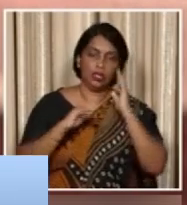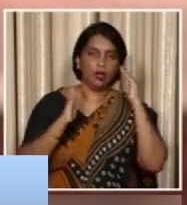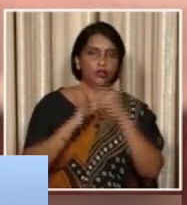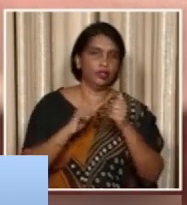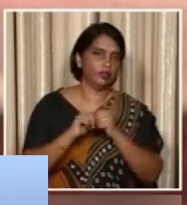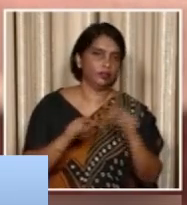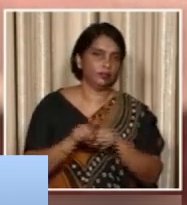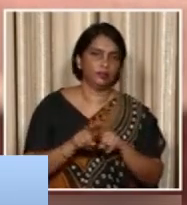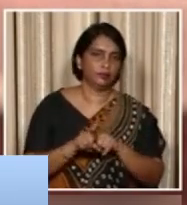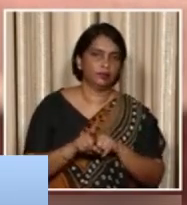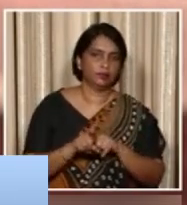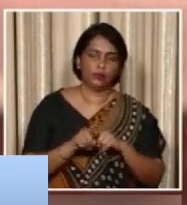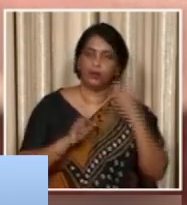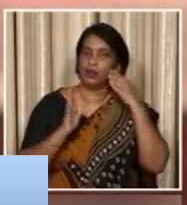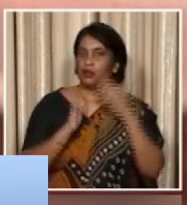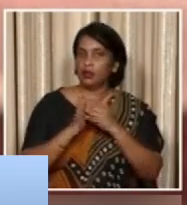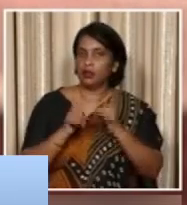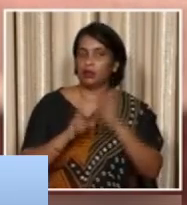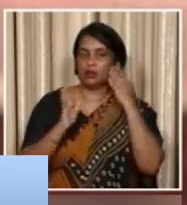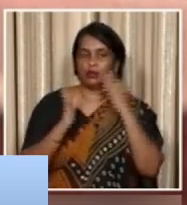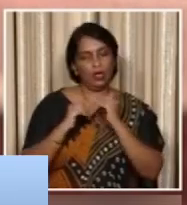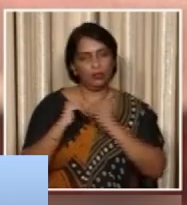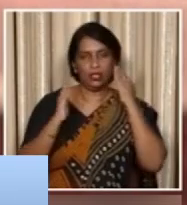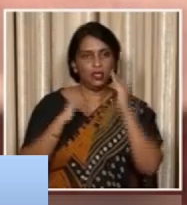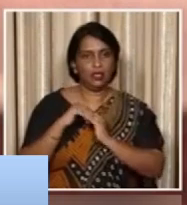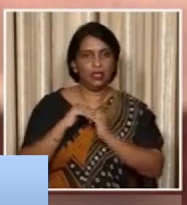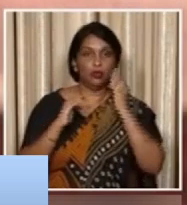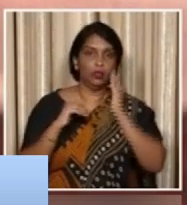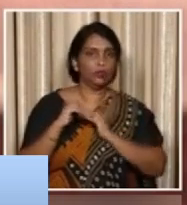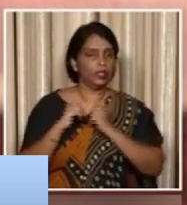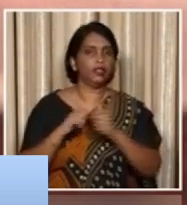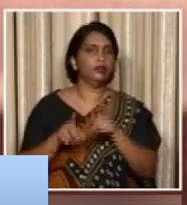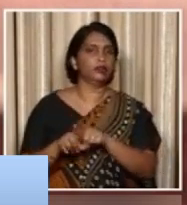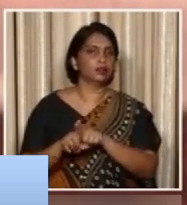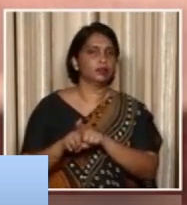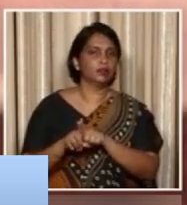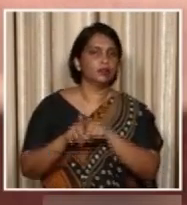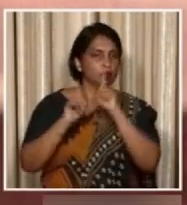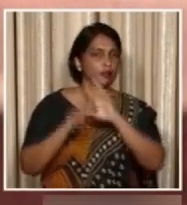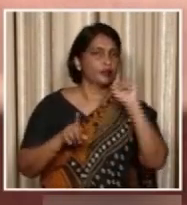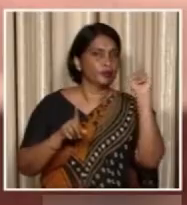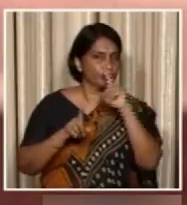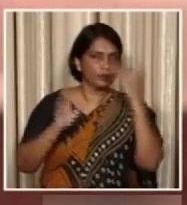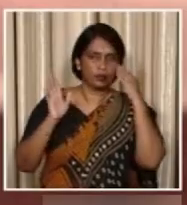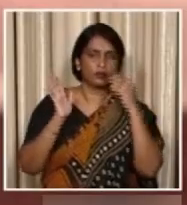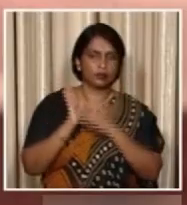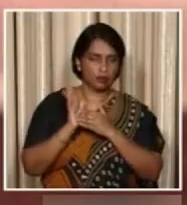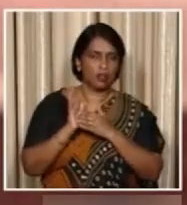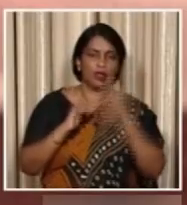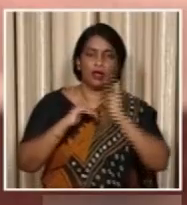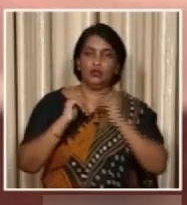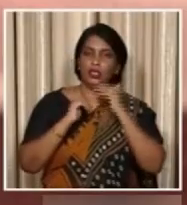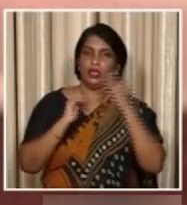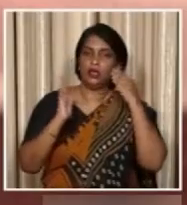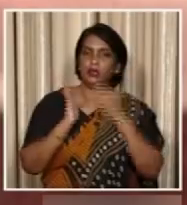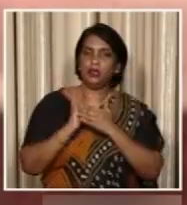අපි පාර්ලිමේන්තුවේ කතා කරාට මේක අපි හිතන තැනට එහාද ලෝකයේ රටවල් වල ගිහිල්ලා තියෙනවා. ඒ නිසා අපි මේක පළවෙනියට තේරුම් ගන්න ඕනේ. මේ උත්තරීතර